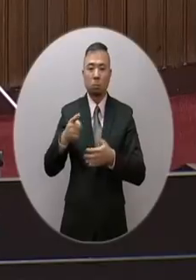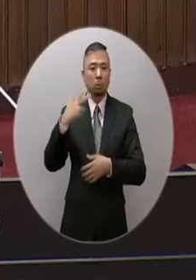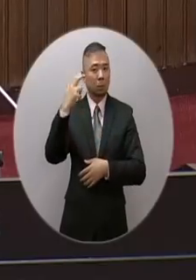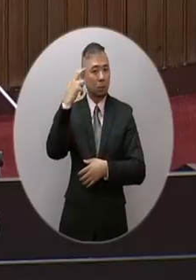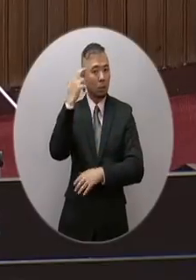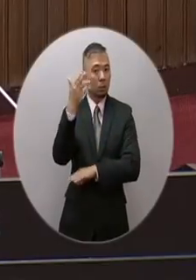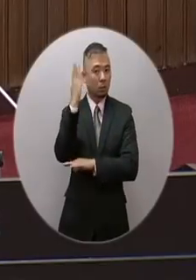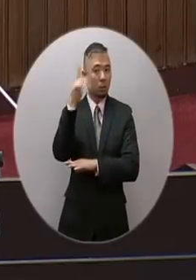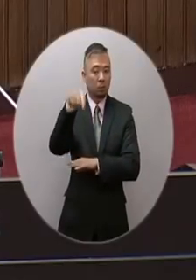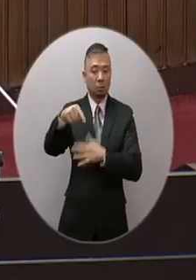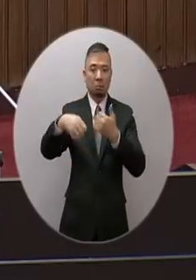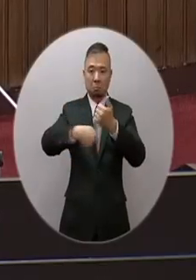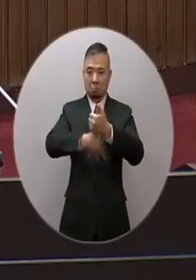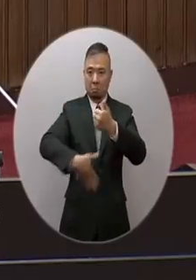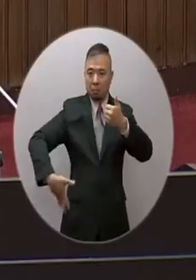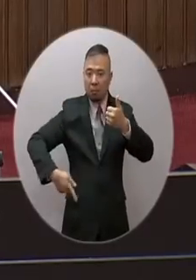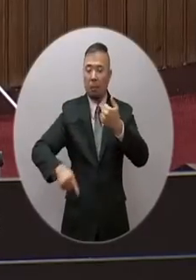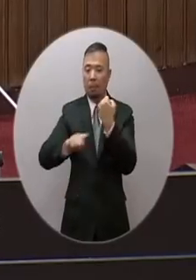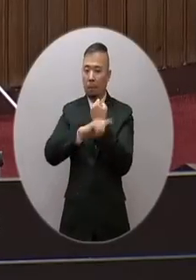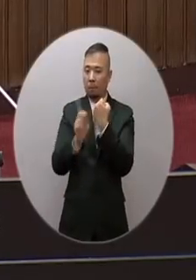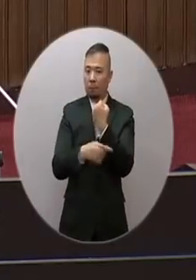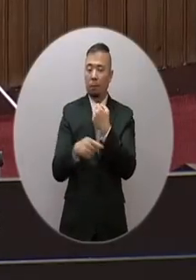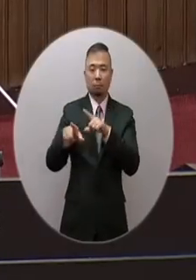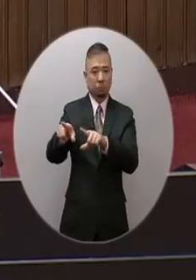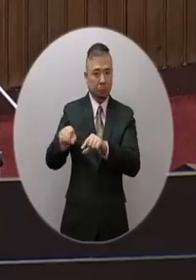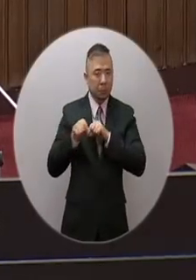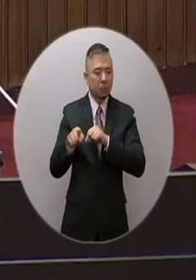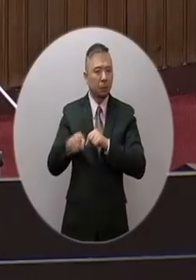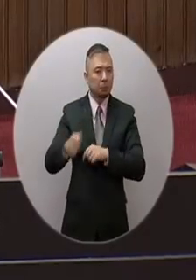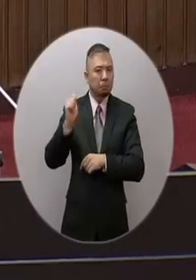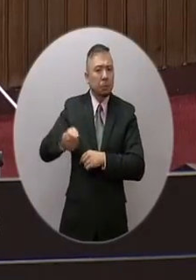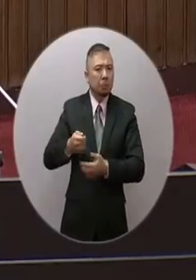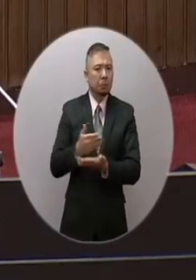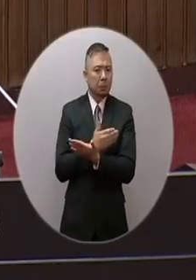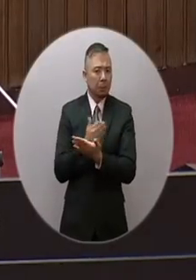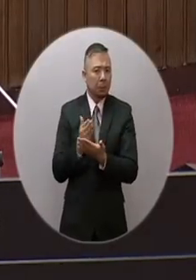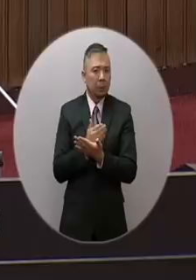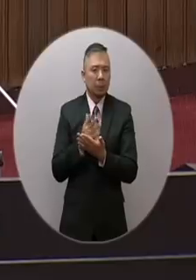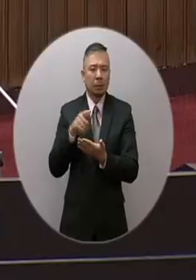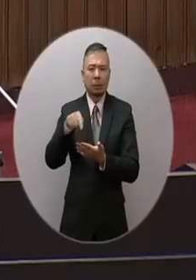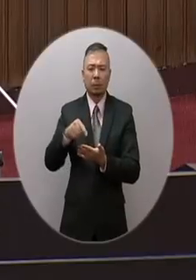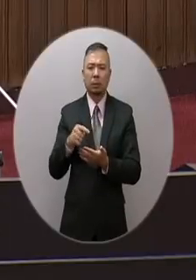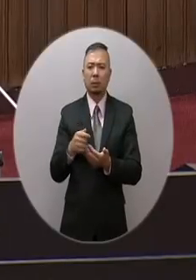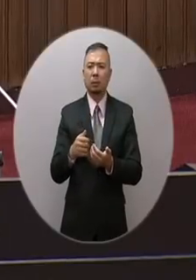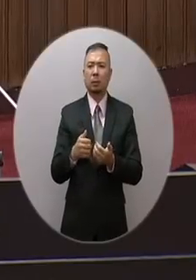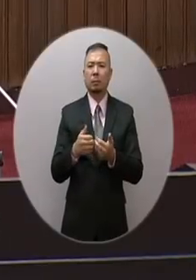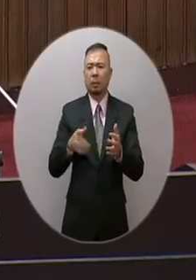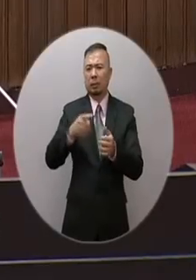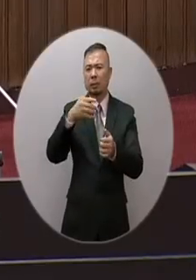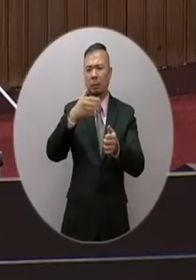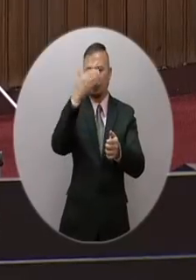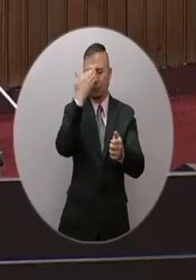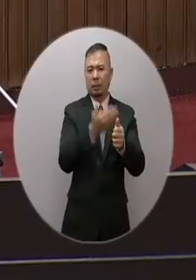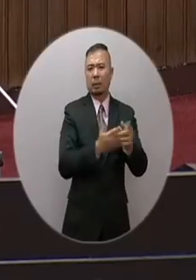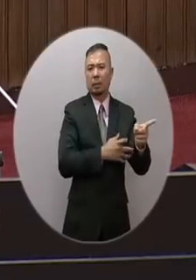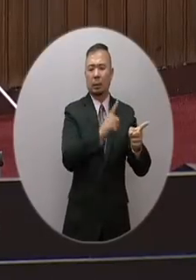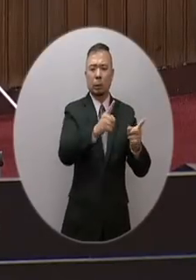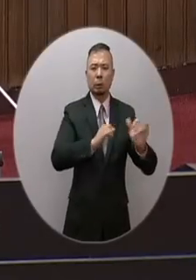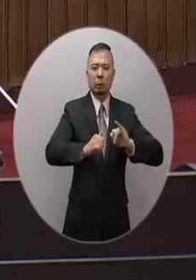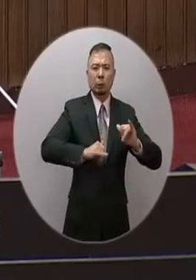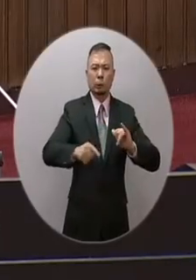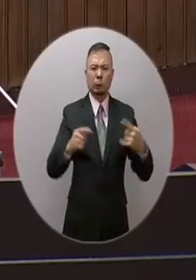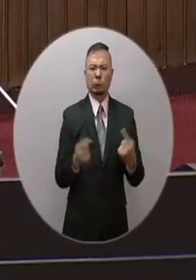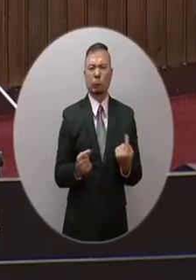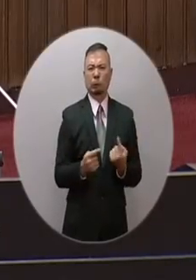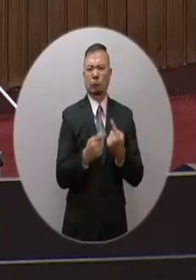制内依法来裁决，以安躁动的社会。很遗憾，大法官会议至